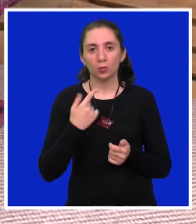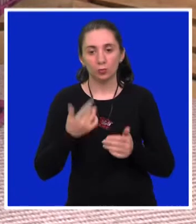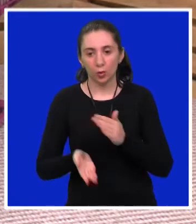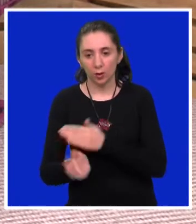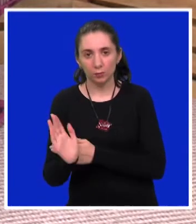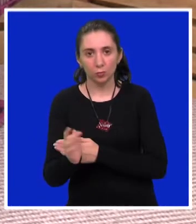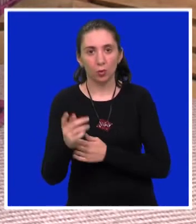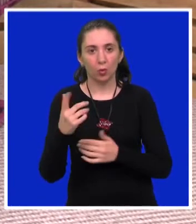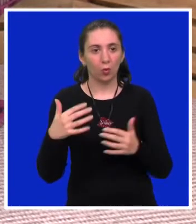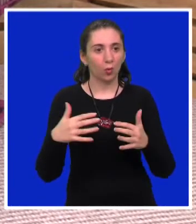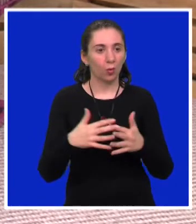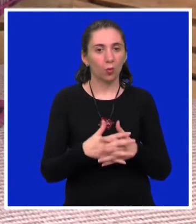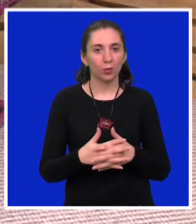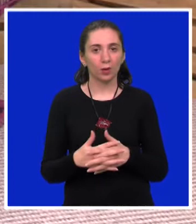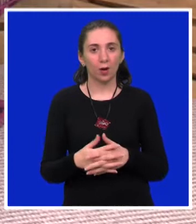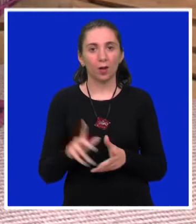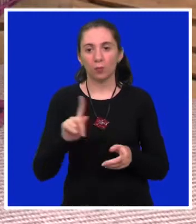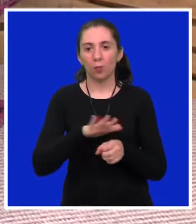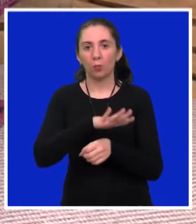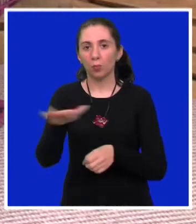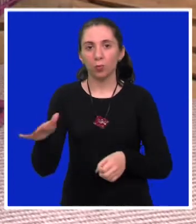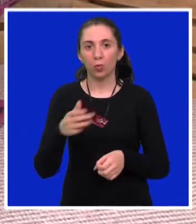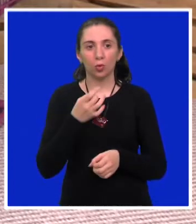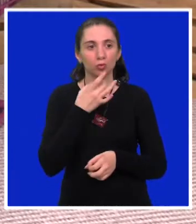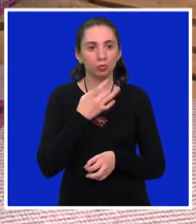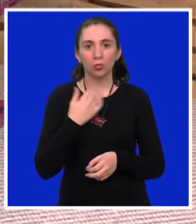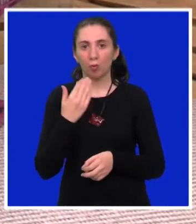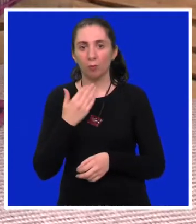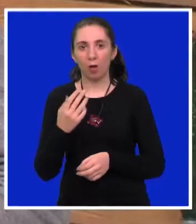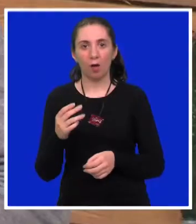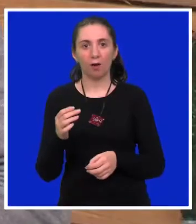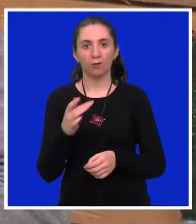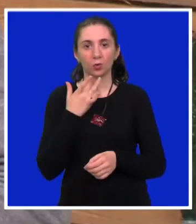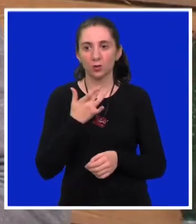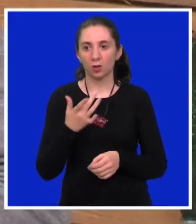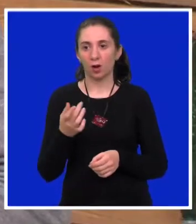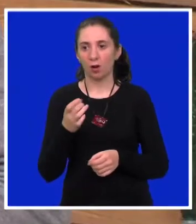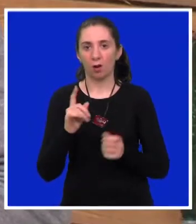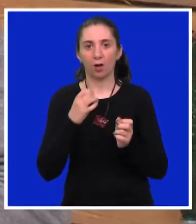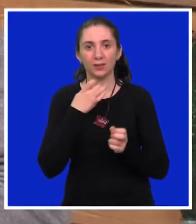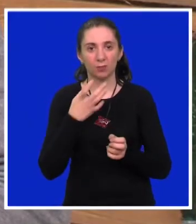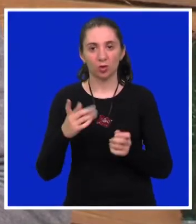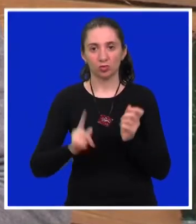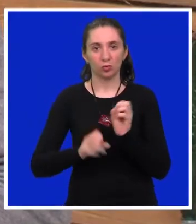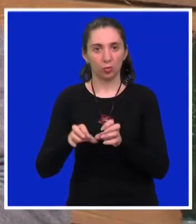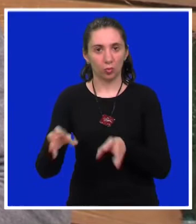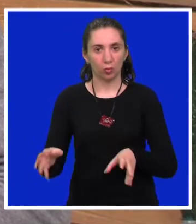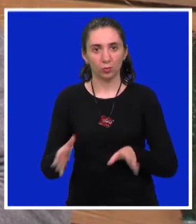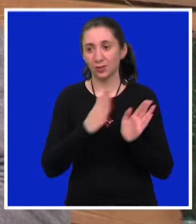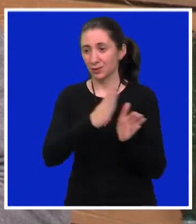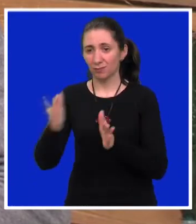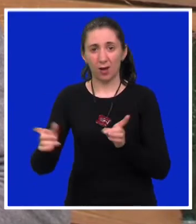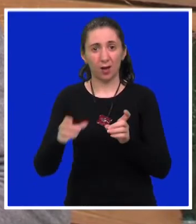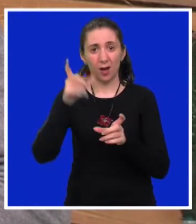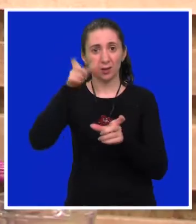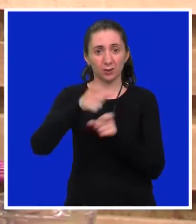pokušali smo izbjeći da nam odjednom grad ne bude pun žutih, plavih, smeđih, zelenih kontejnera. Jel? Kad bi baš kod